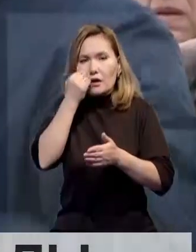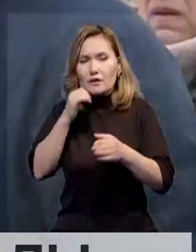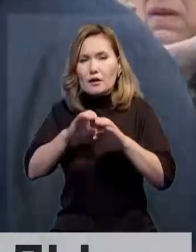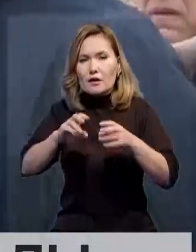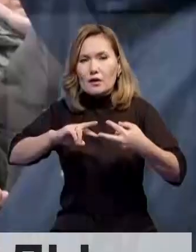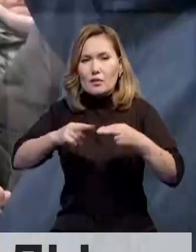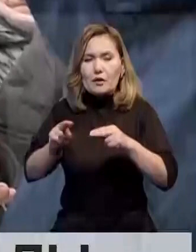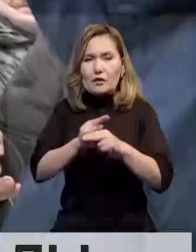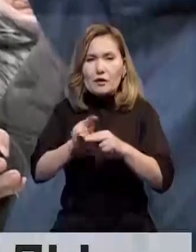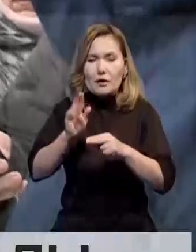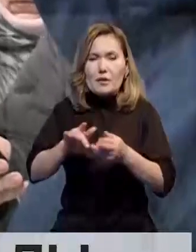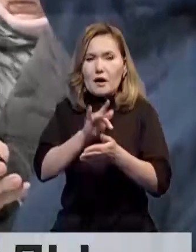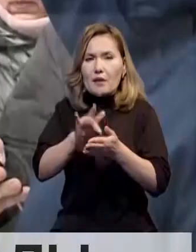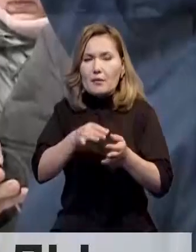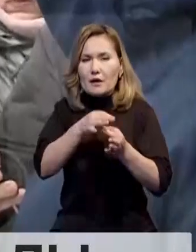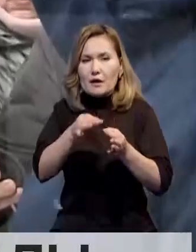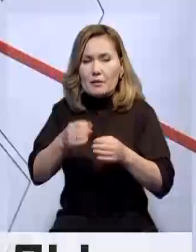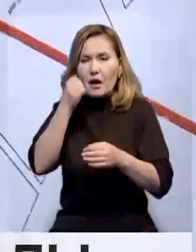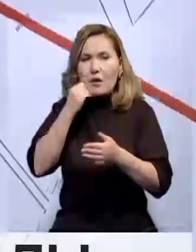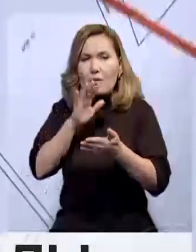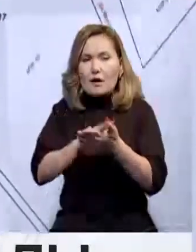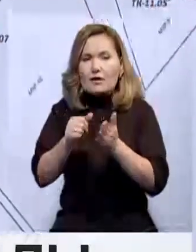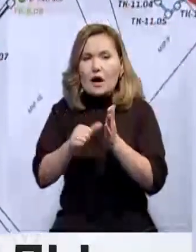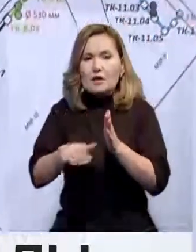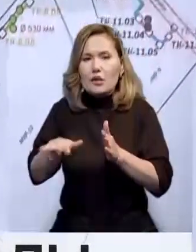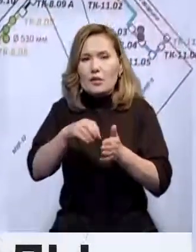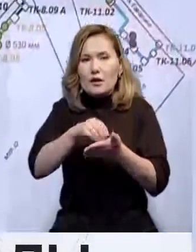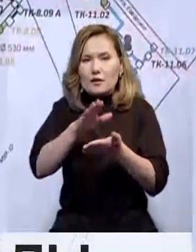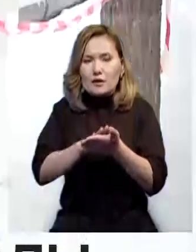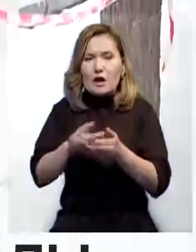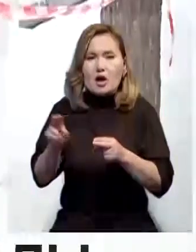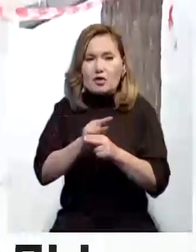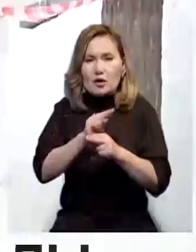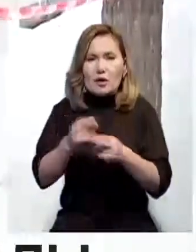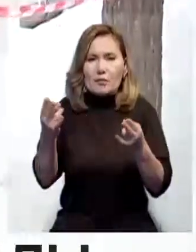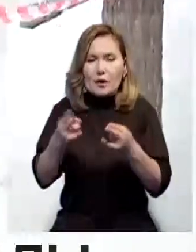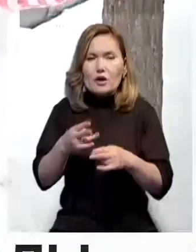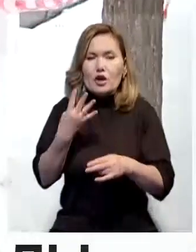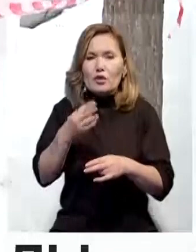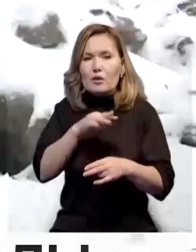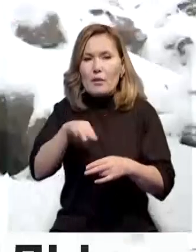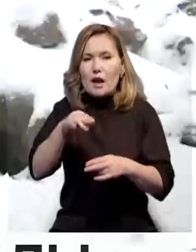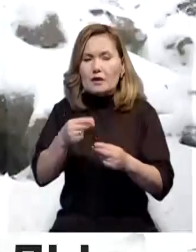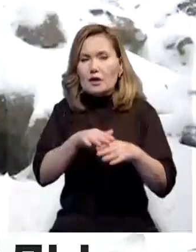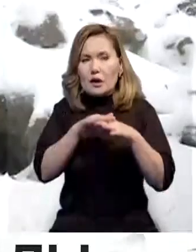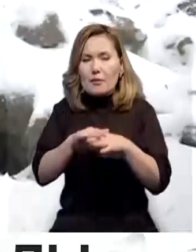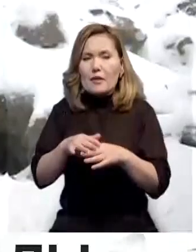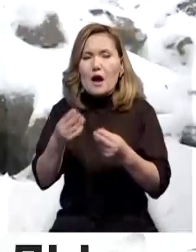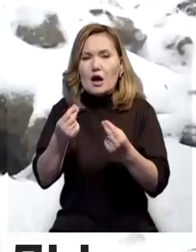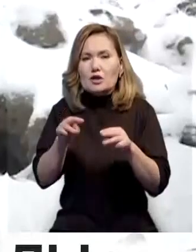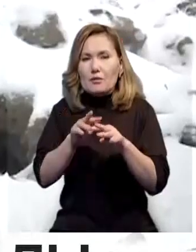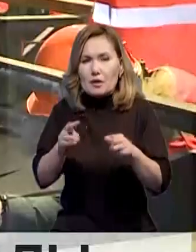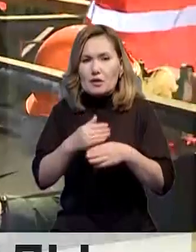басты назарда. Қазір қала бойынша апатты дейтін 6 аумақ белгіленген. Оларды жөндеуге қажетті 4 миллиард теңгені қаржы министрлігі